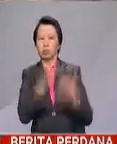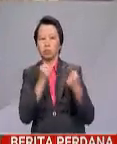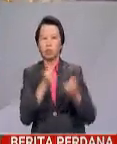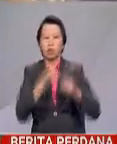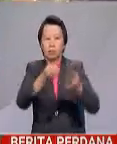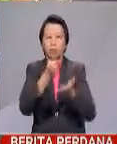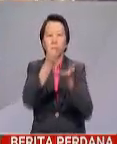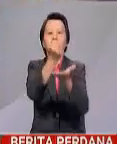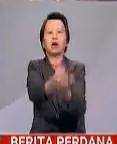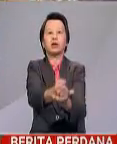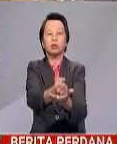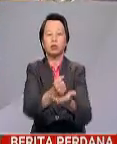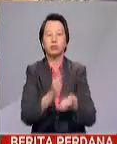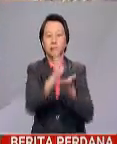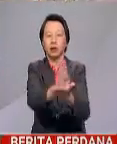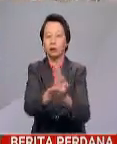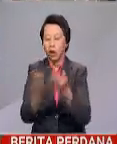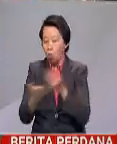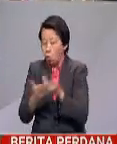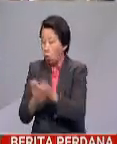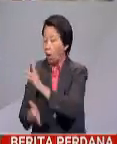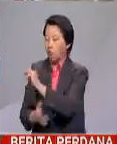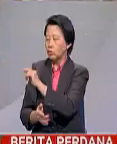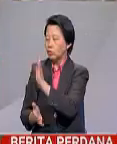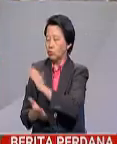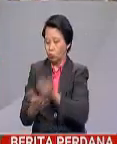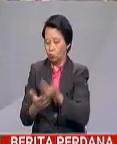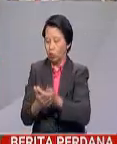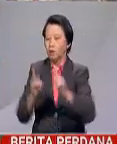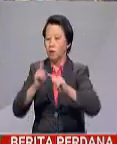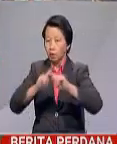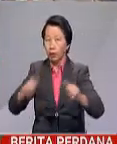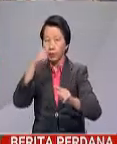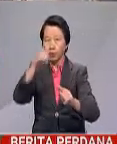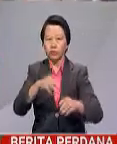bantuan, bukan bantuan kewangan tapi expertise dan sebagainya